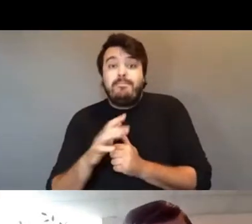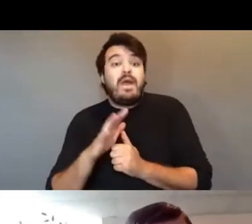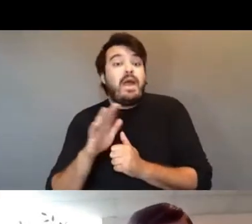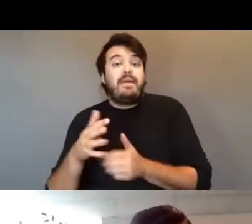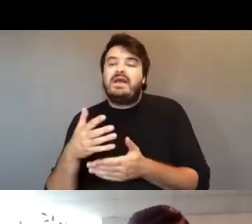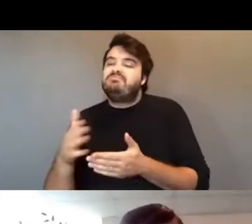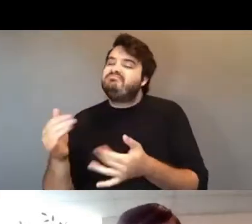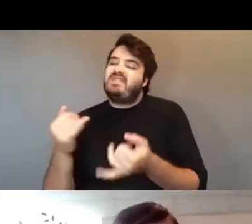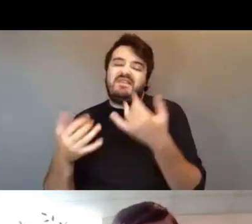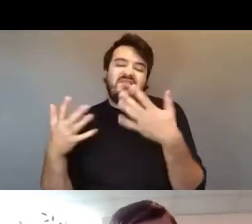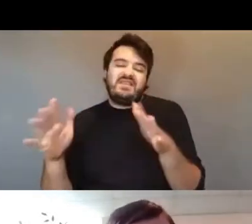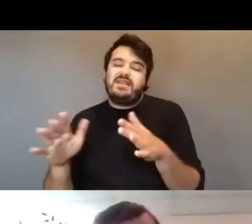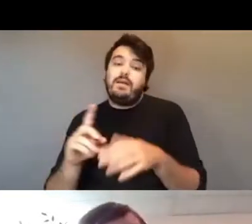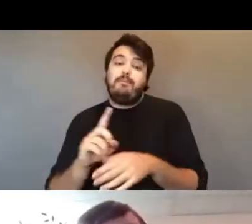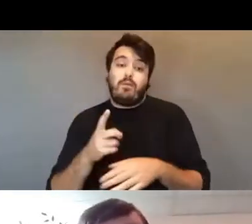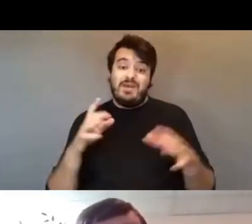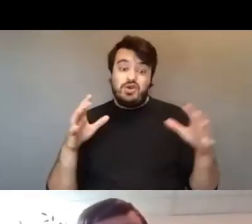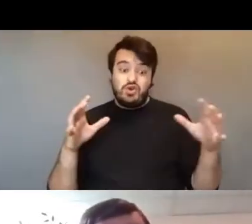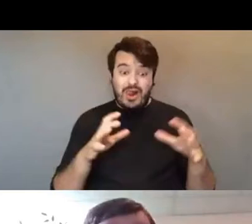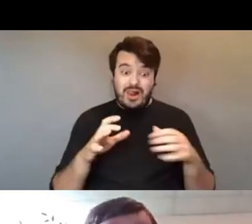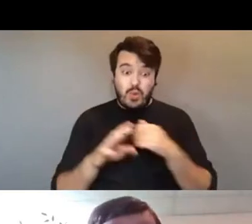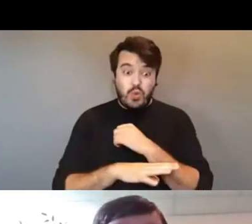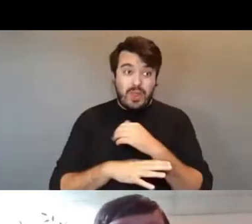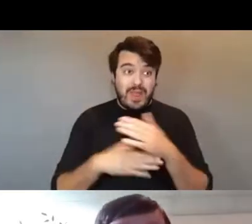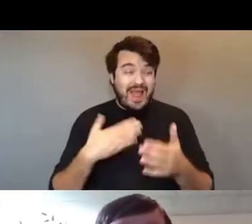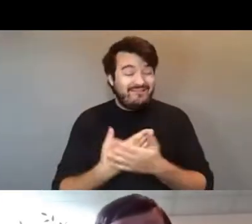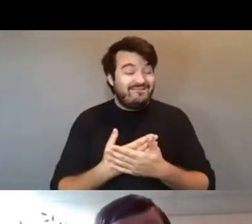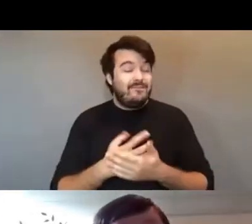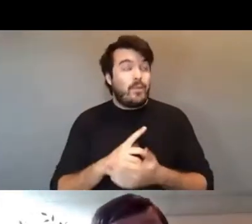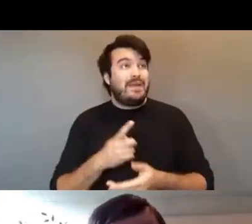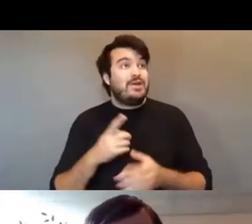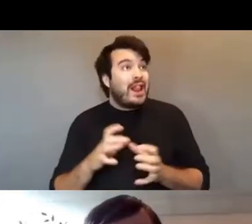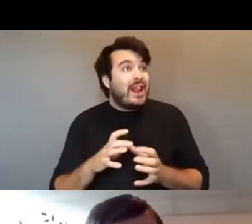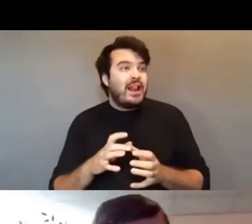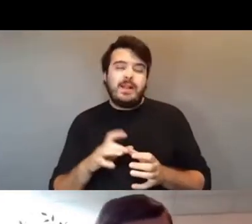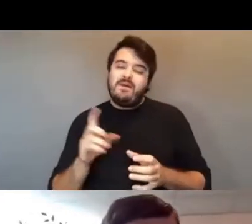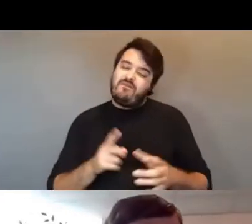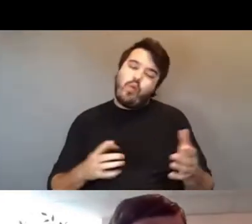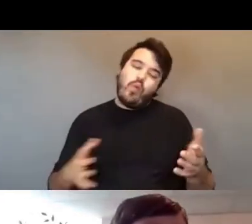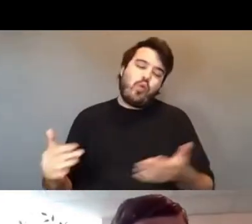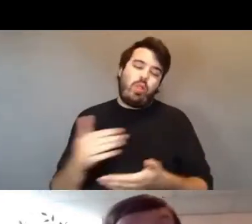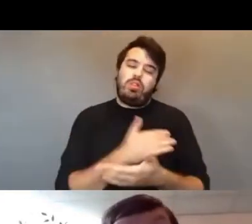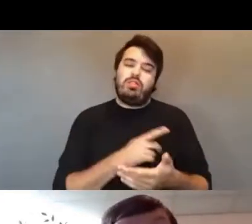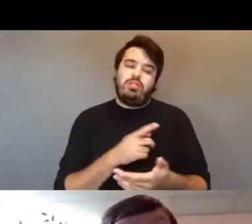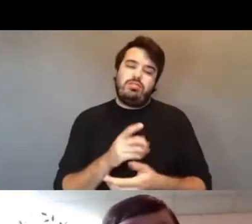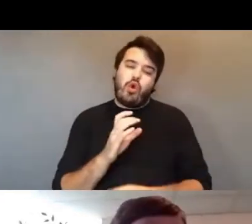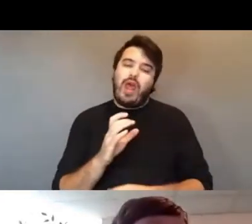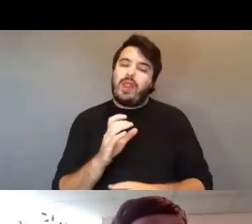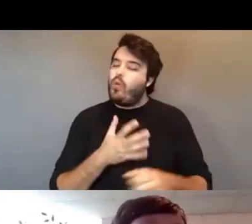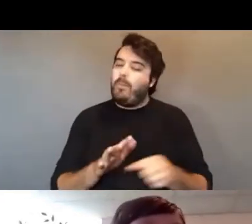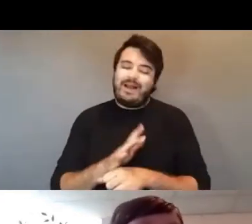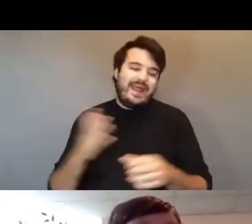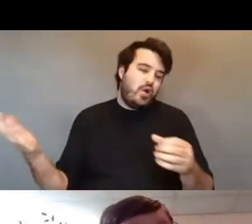Alors, premier gel d'automne arrive, c'est le temps de récolter la coriandre au complet.